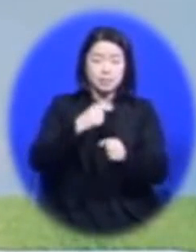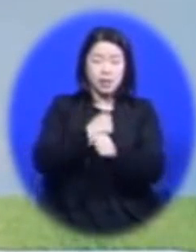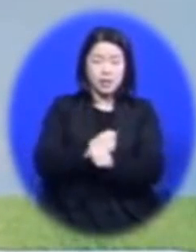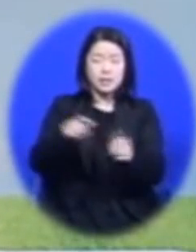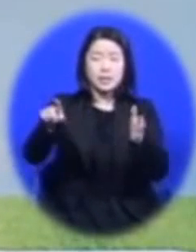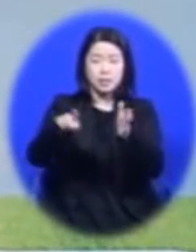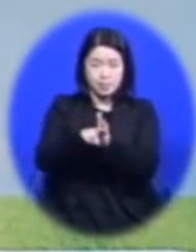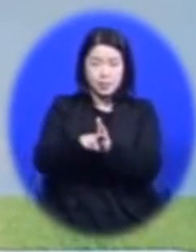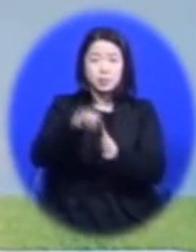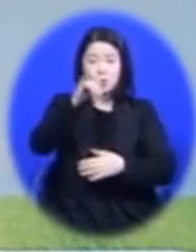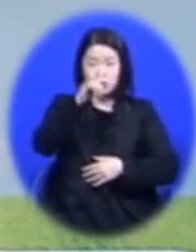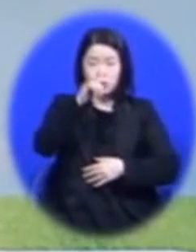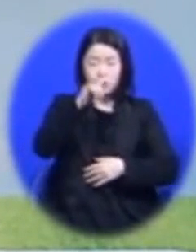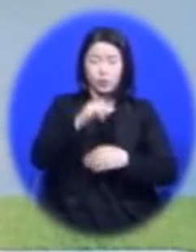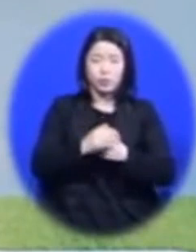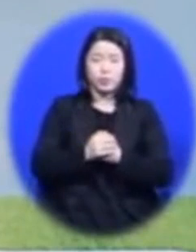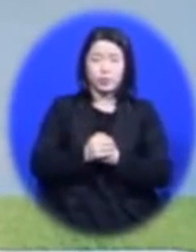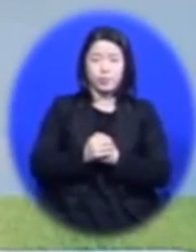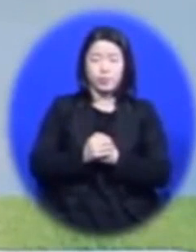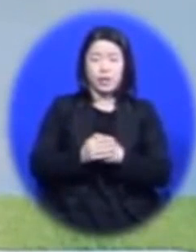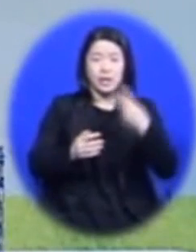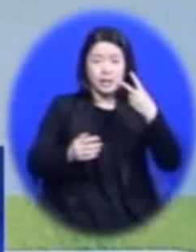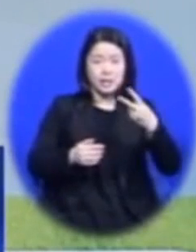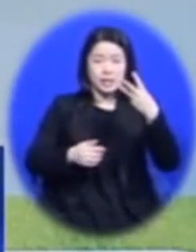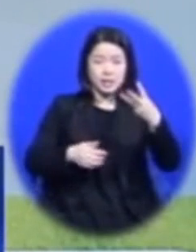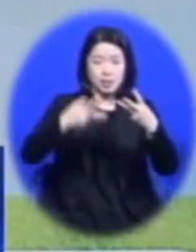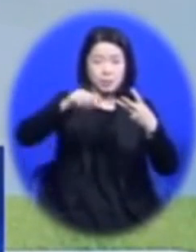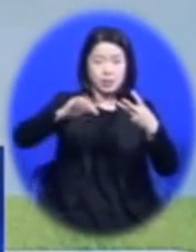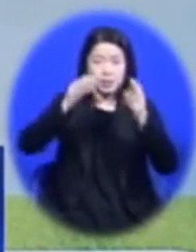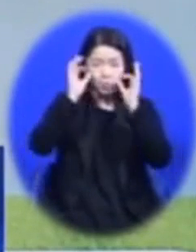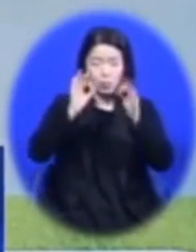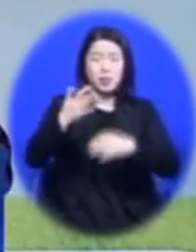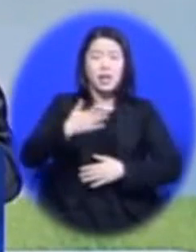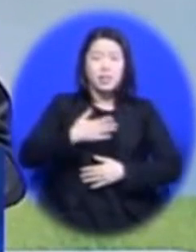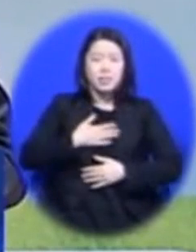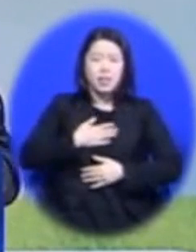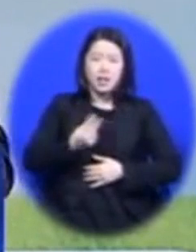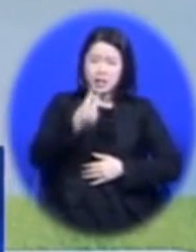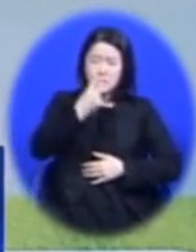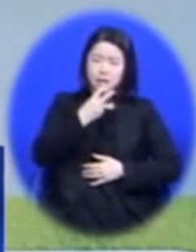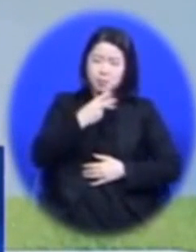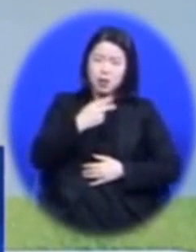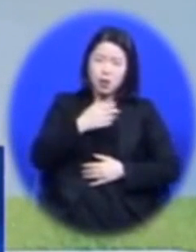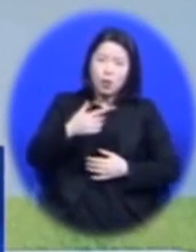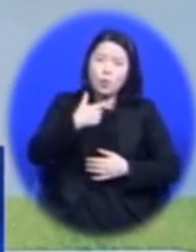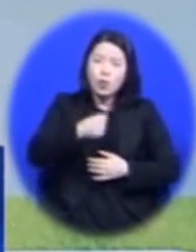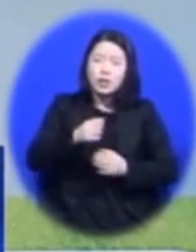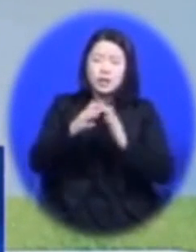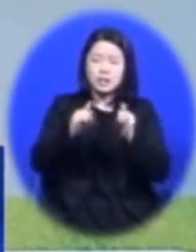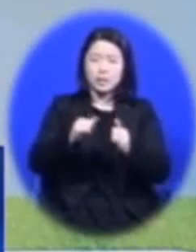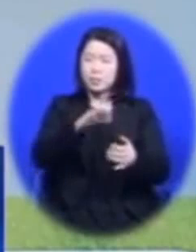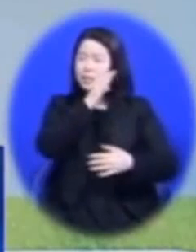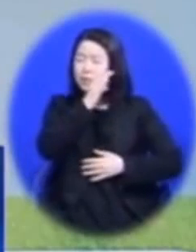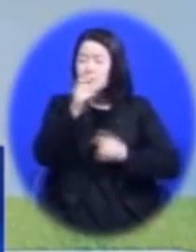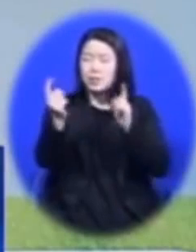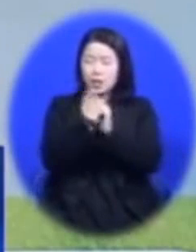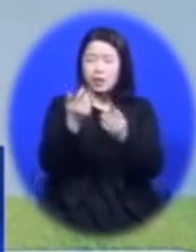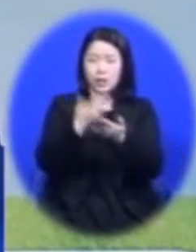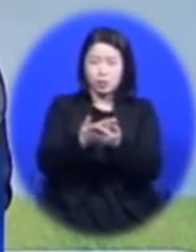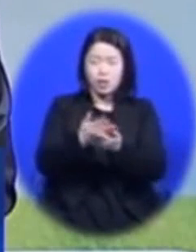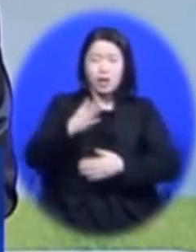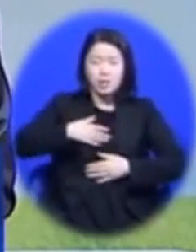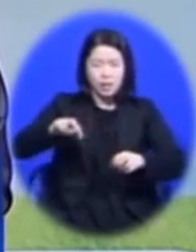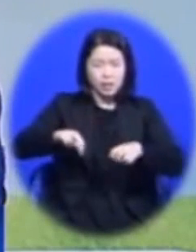믿음이 있어요. 2절, 3절에 보면 내 목숨을 노리는 자들이 수치를 당하게 해주십시오. 내